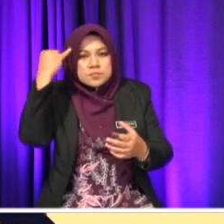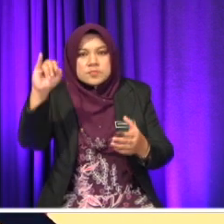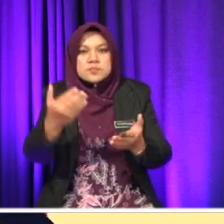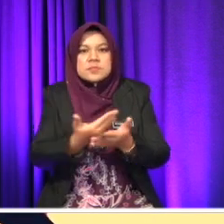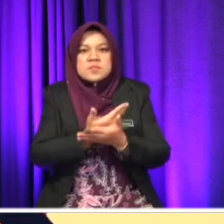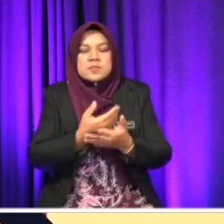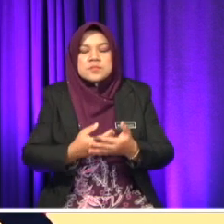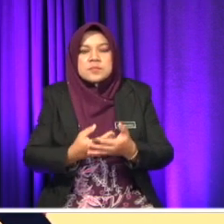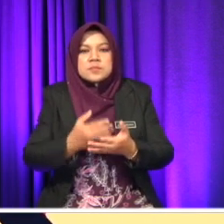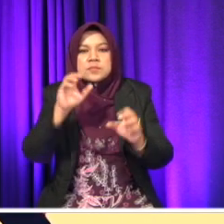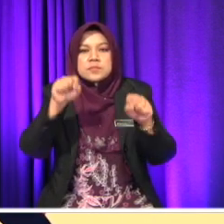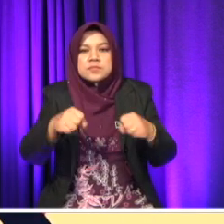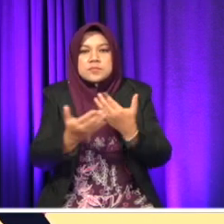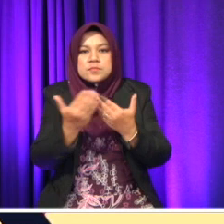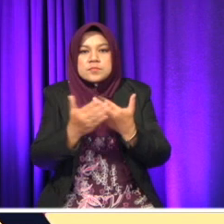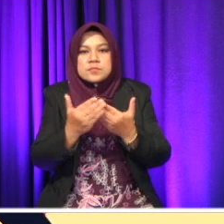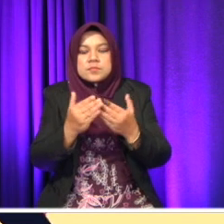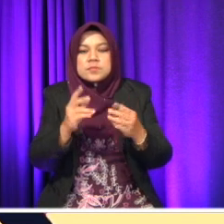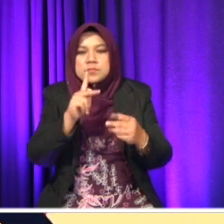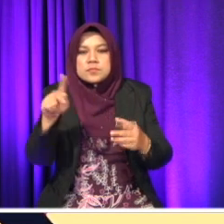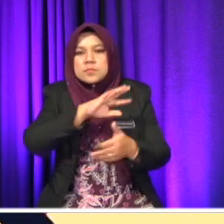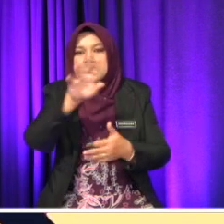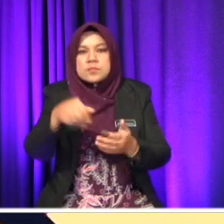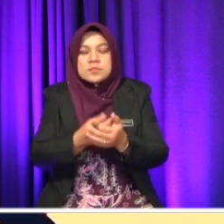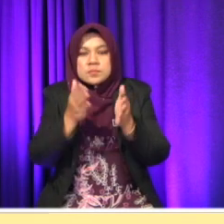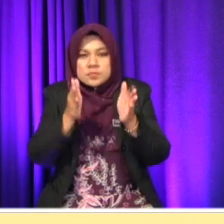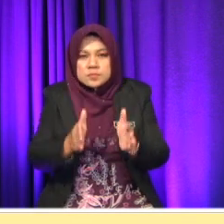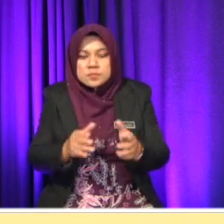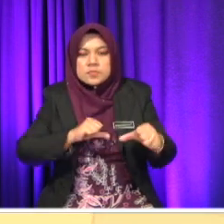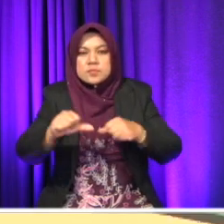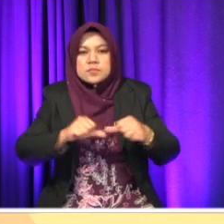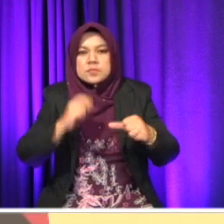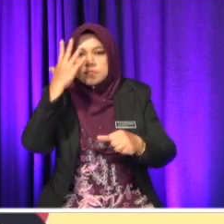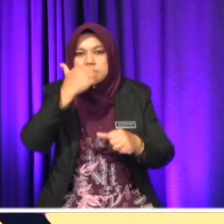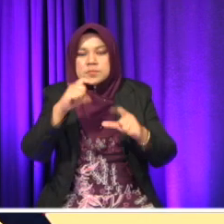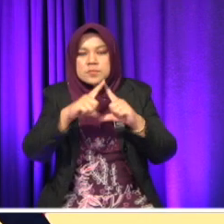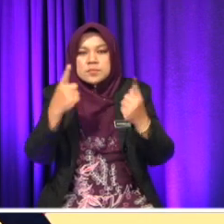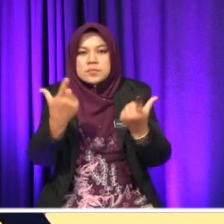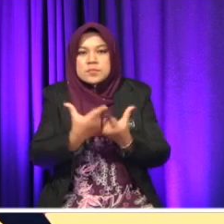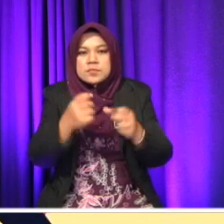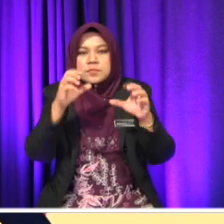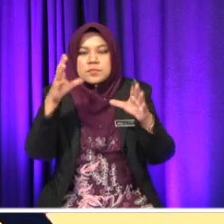baru yang memudahkan banyak pihak sebagai contohnya activity kecil